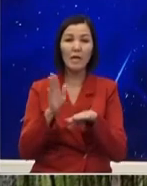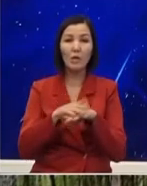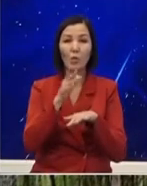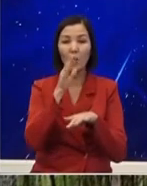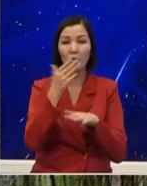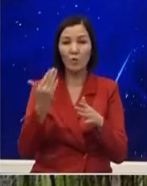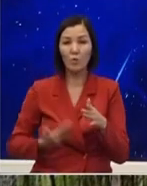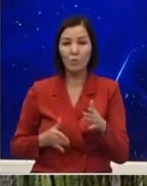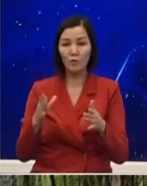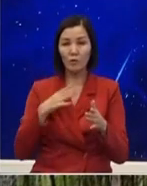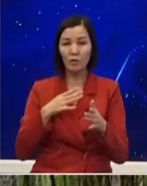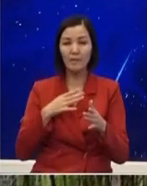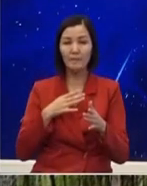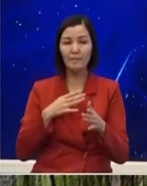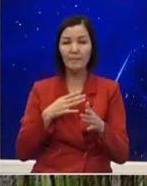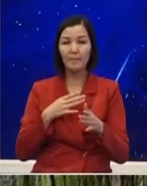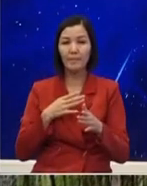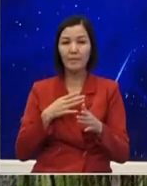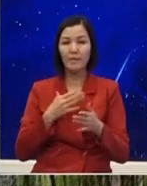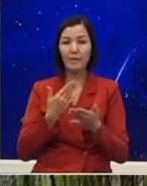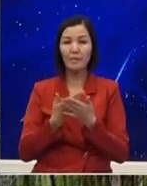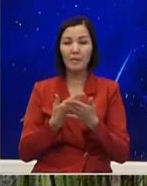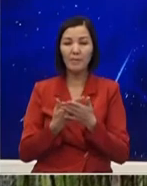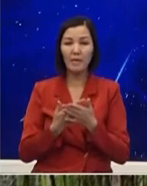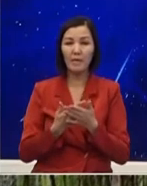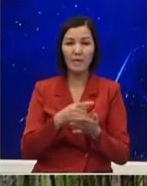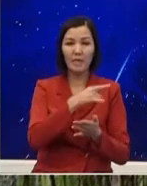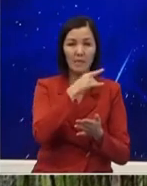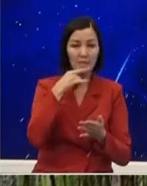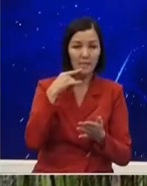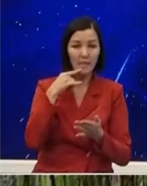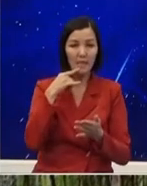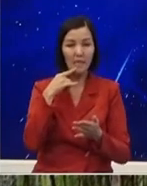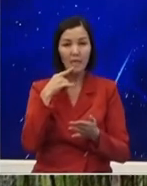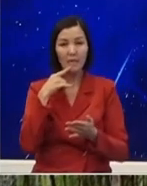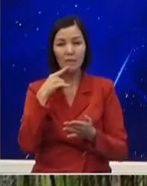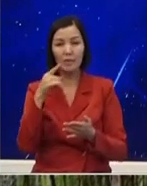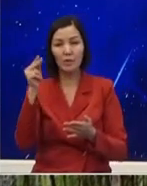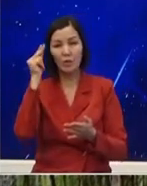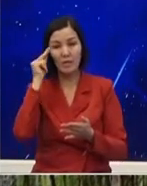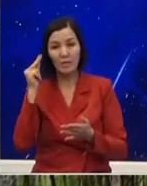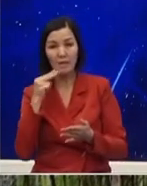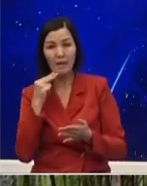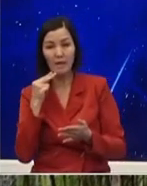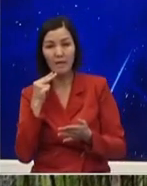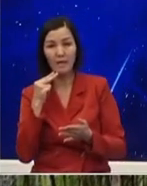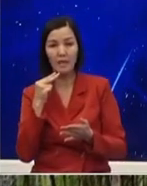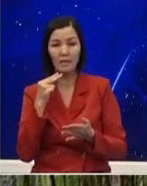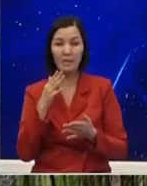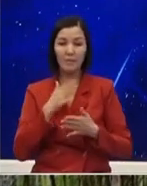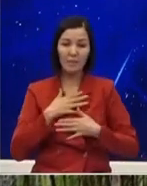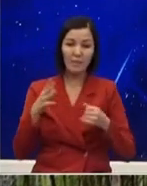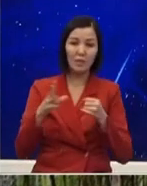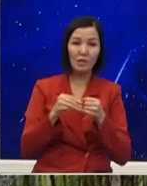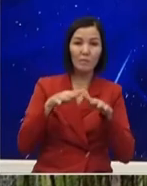Төре. Мына шетінен қоқандармен қақтығыс болды, мына шетінен орыс отарлаушылары мына жерімізге дендеп еніп